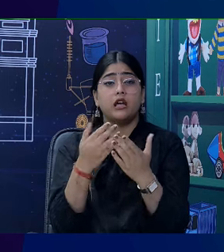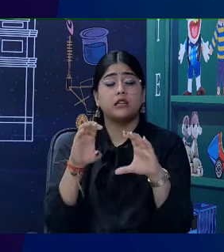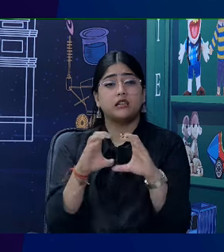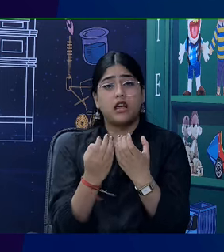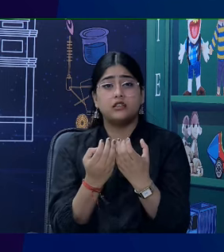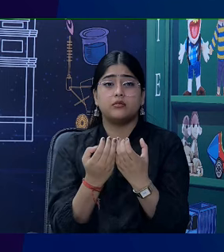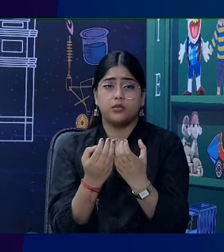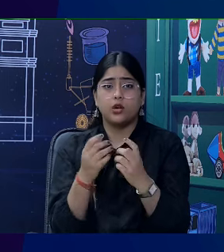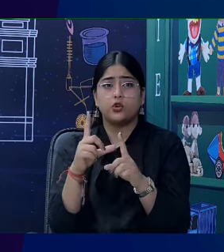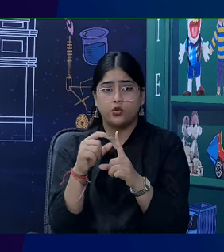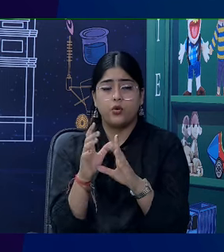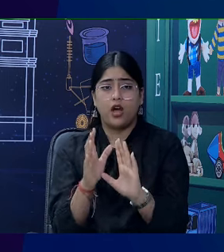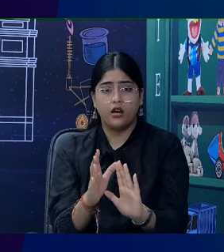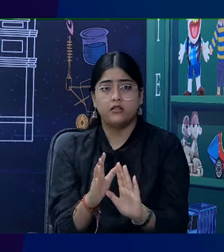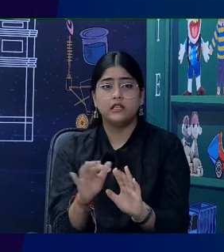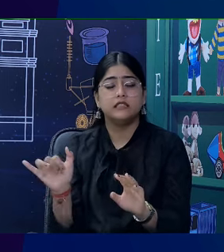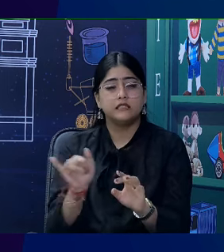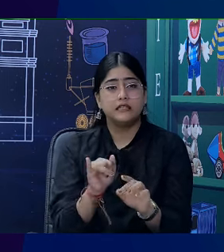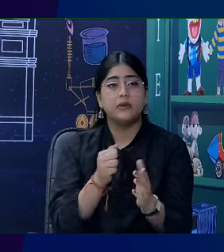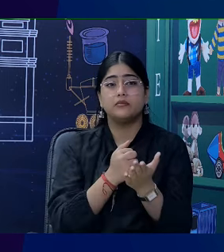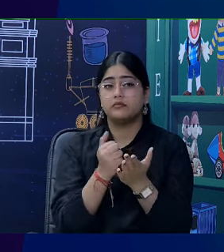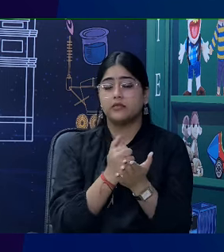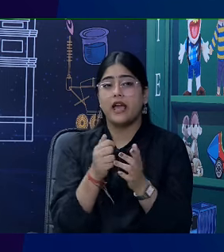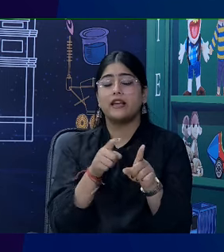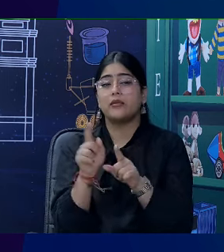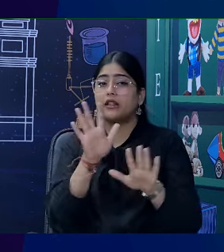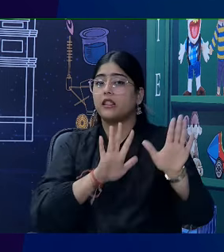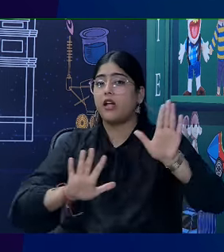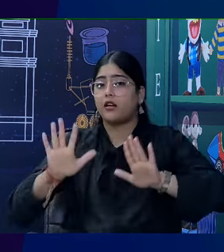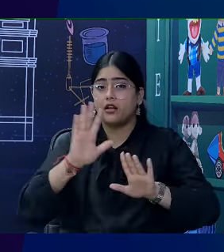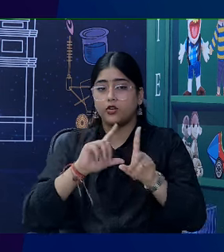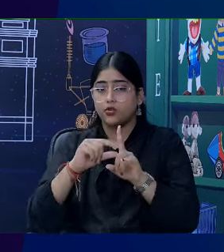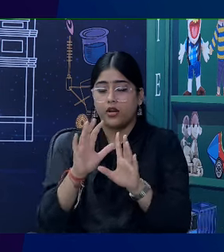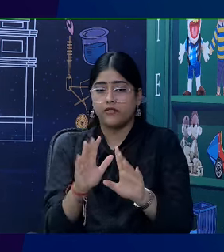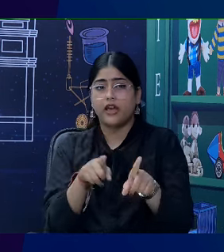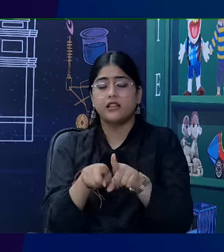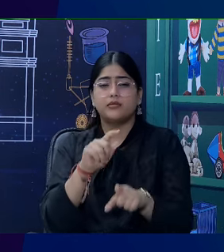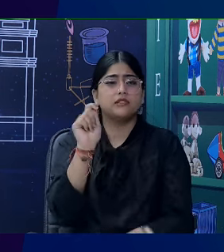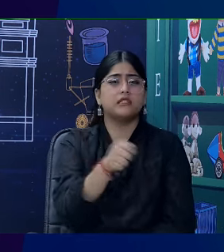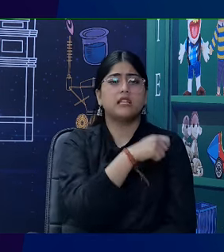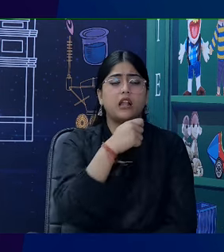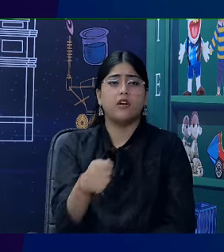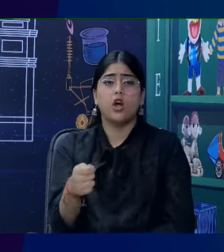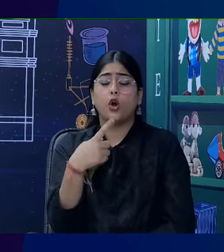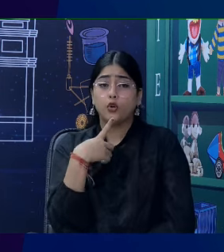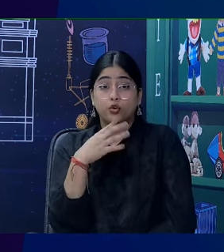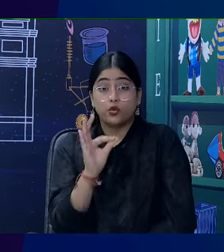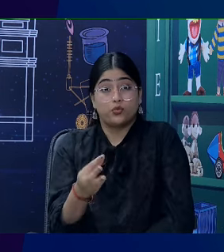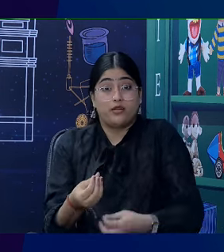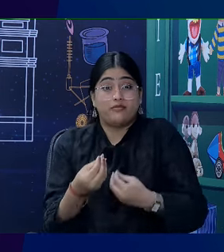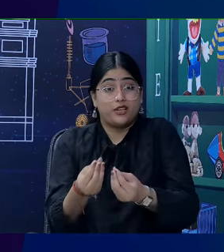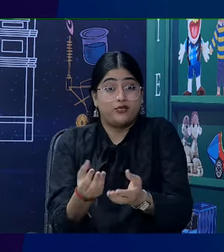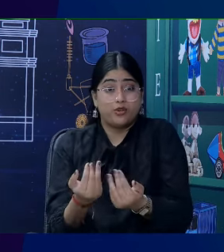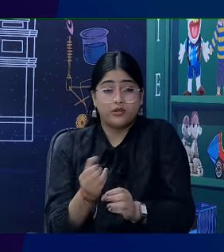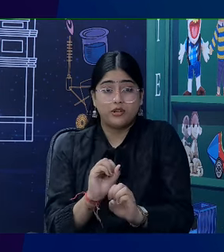तरह की प्रैक्टिसेस कराई जाती हैं बिल्कुल बहुत जिसमें तलवार को अब हम ओरिजिनल तलवार तो ला भी नहीं सकते और